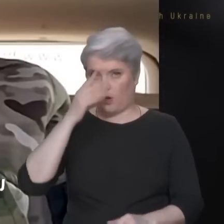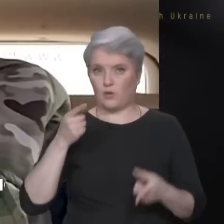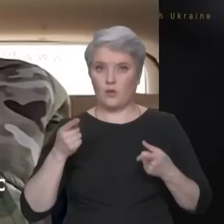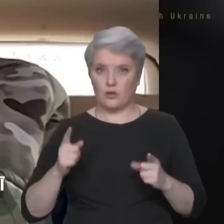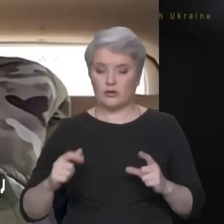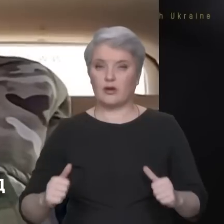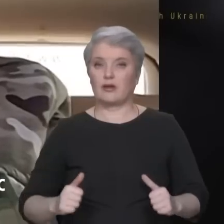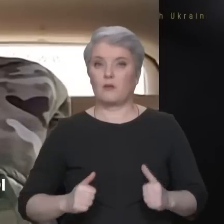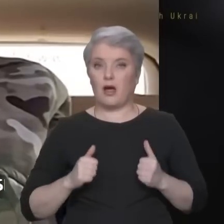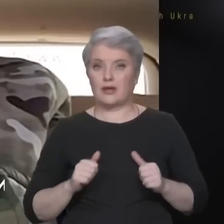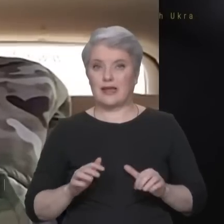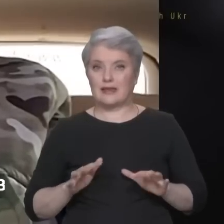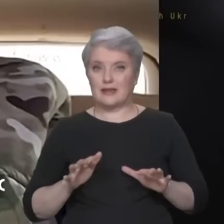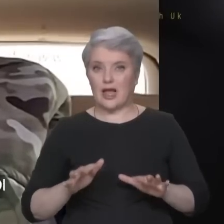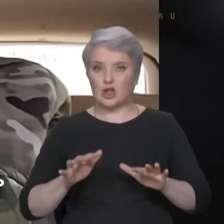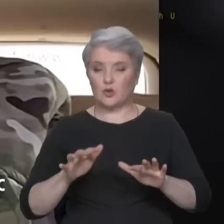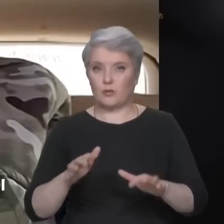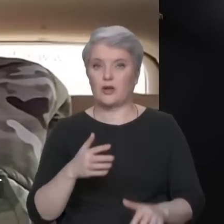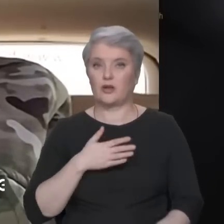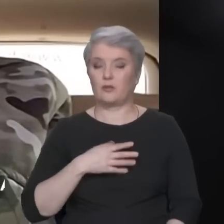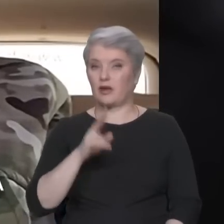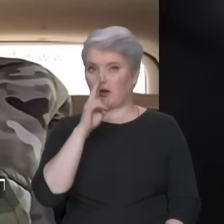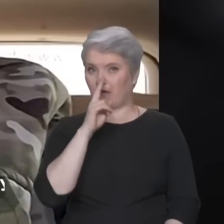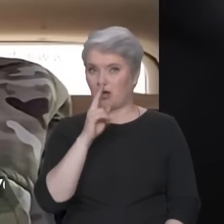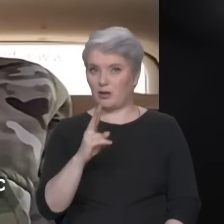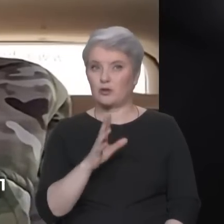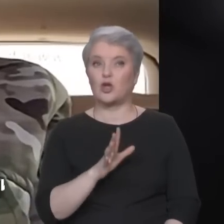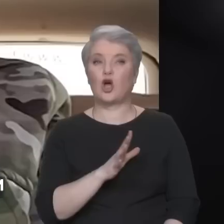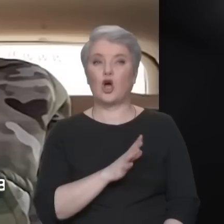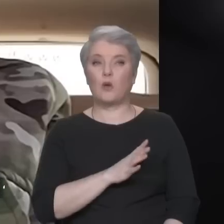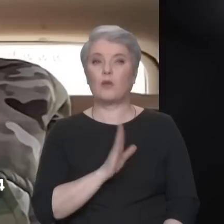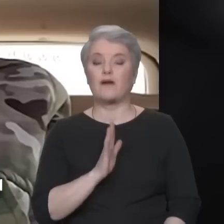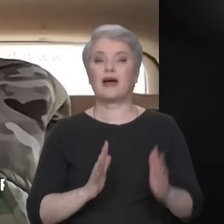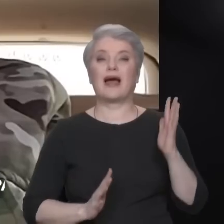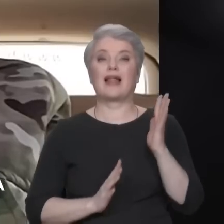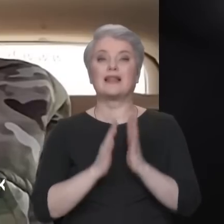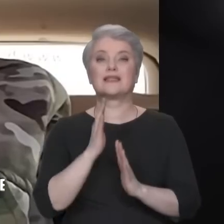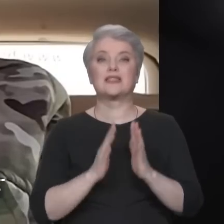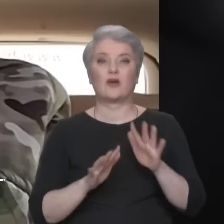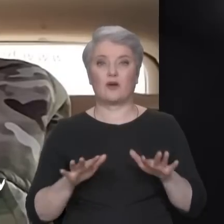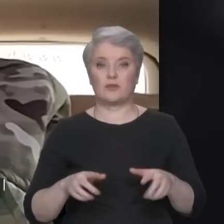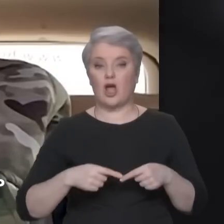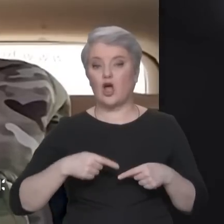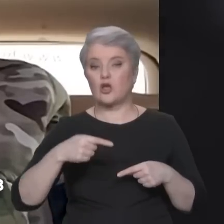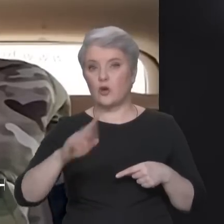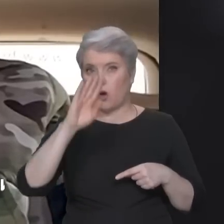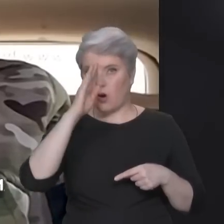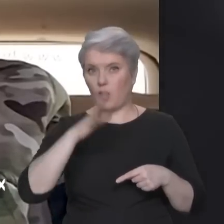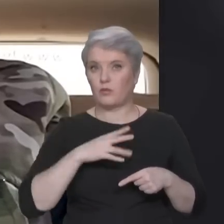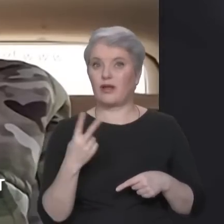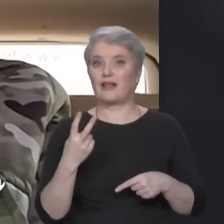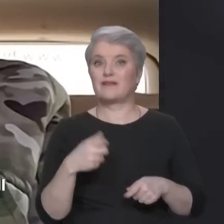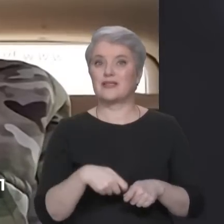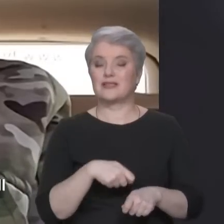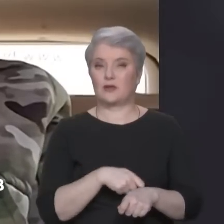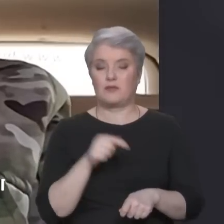тому ми 2 місяці були у лісній місцевості, до орків було 200 метрів, тому там